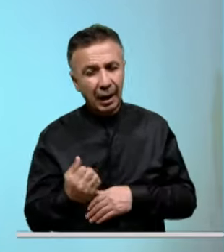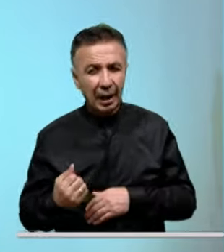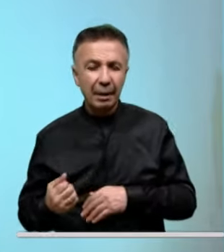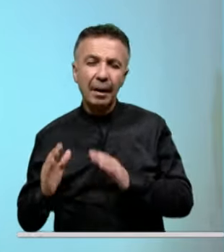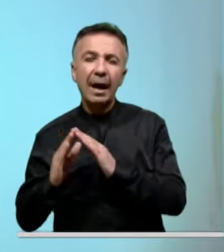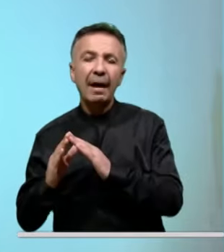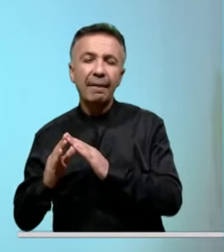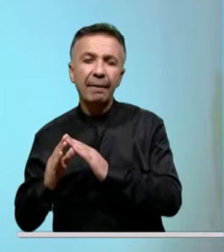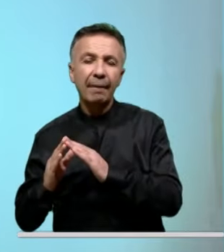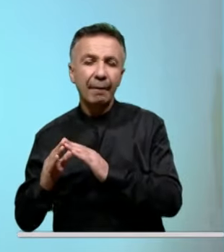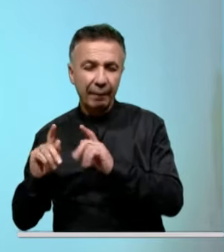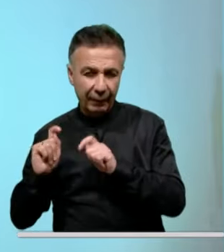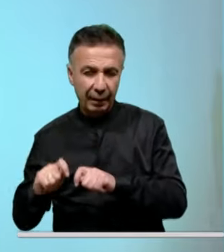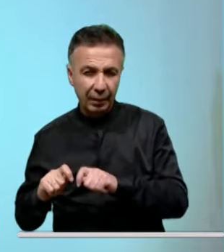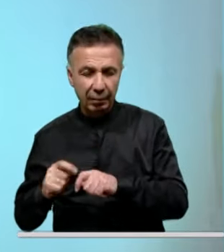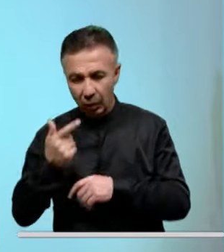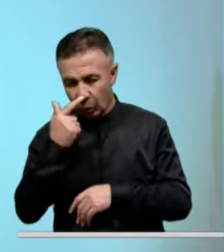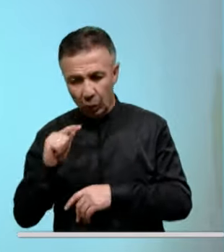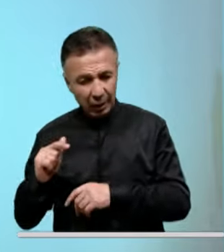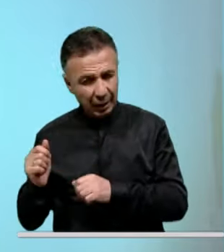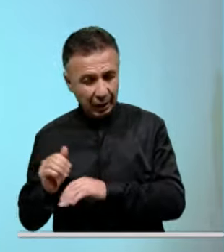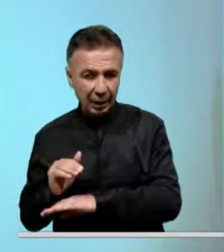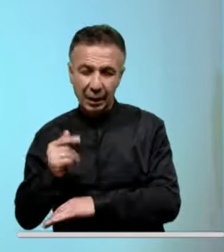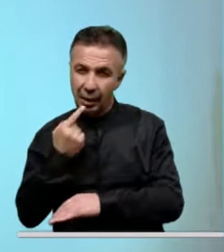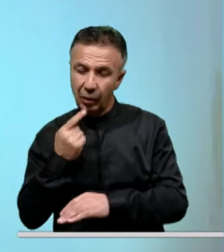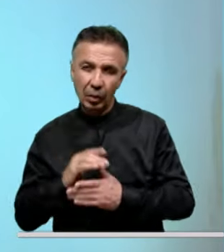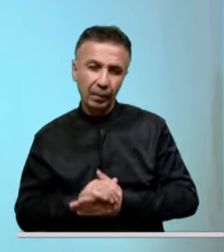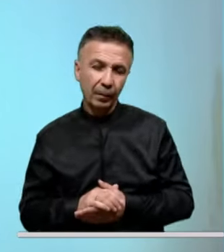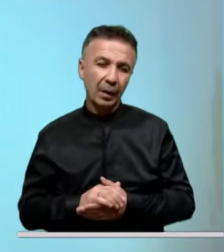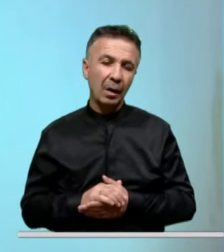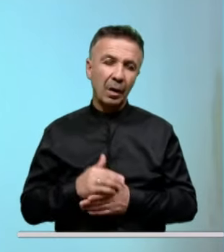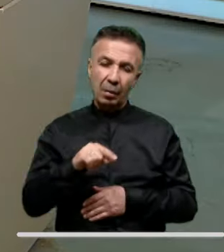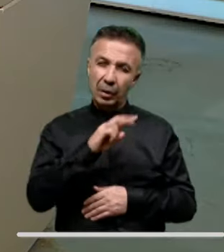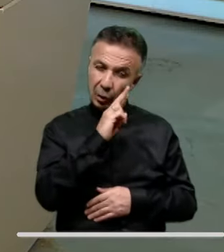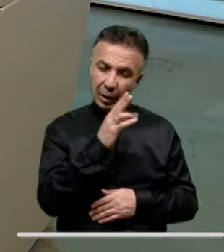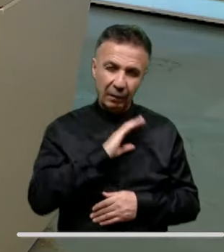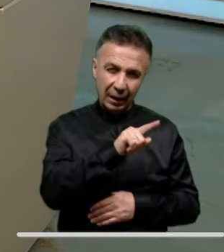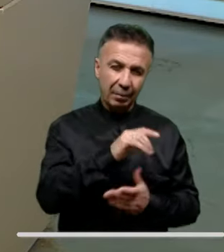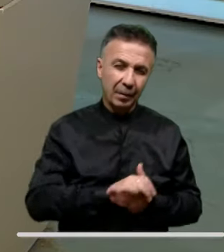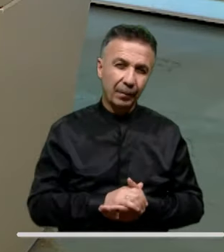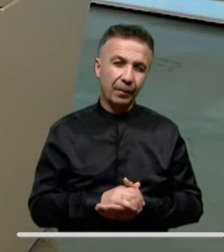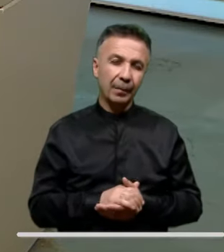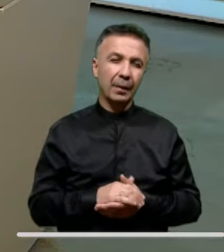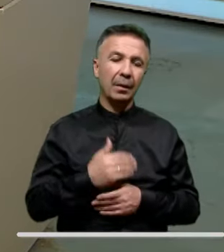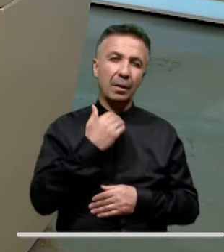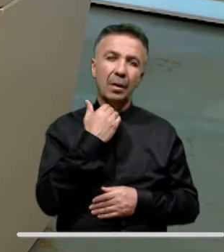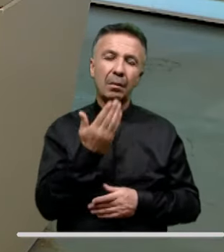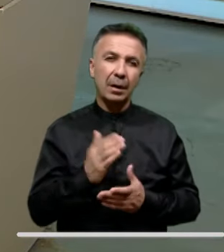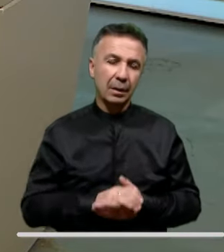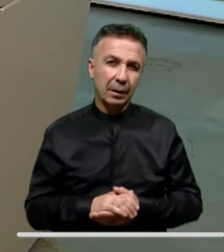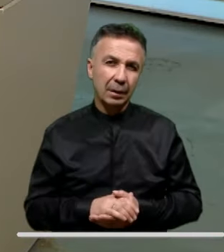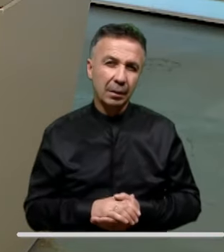de burada köyceğizimde yaşayayım dedim. Şimdi bunlar burada babayla girmiş oluyor mu? Bana dediler ki olmaz amca.